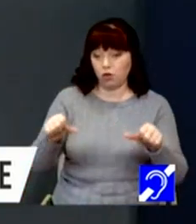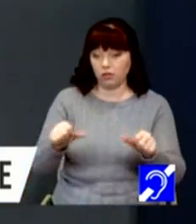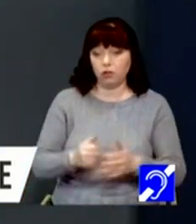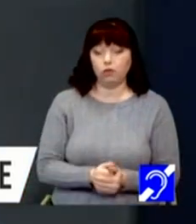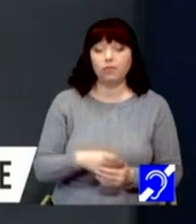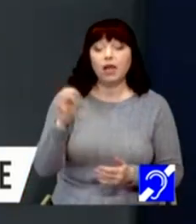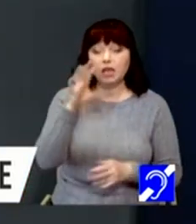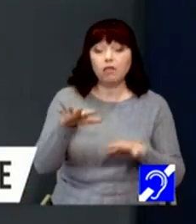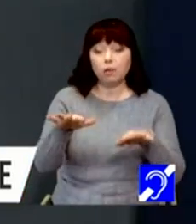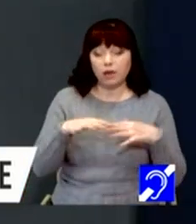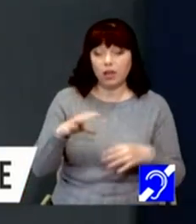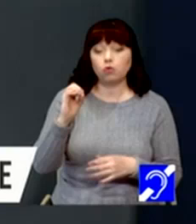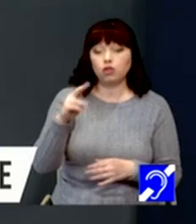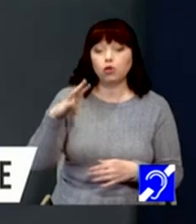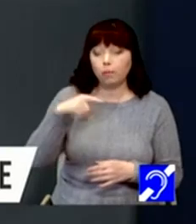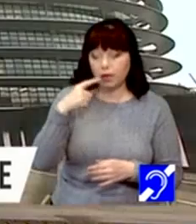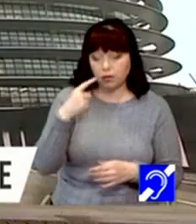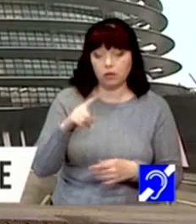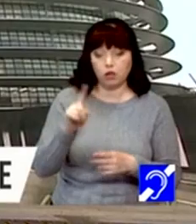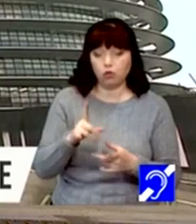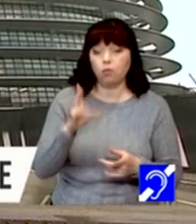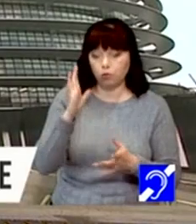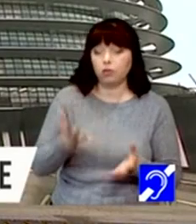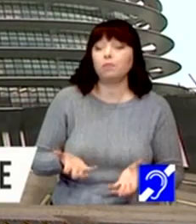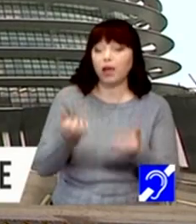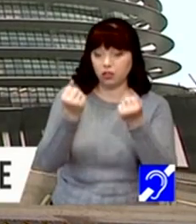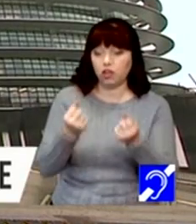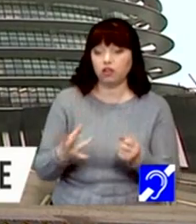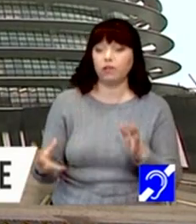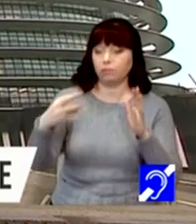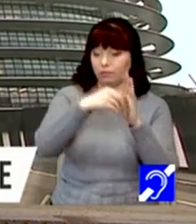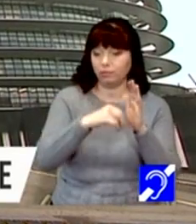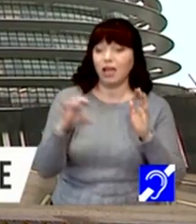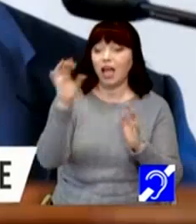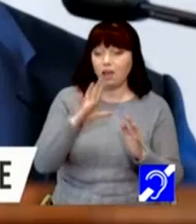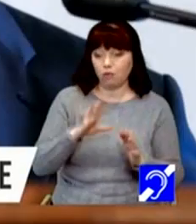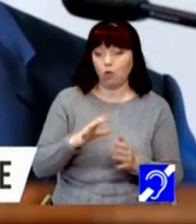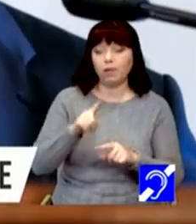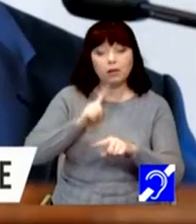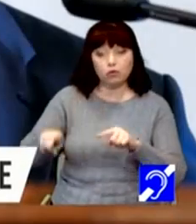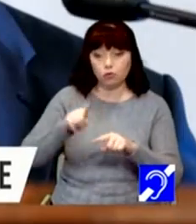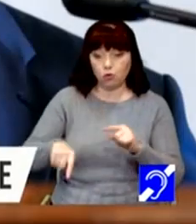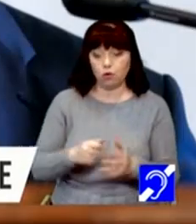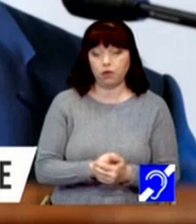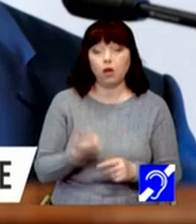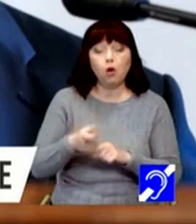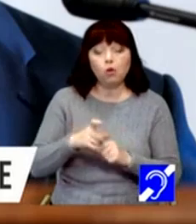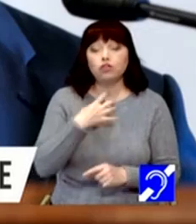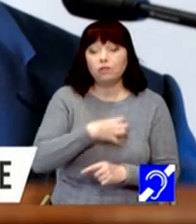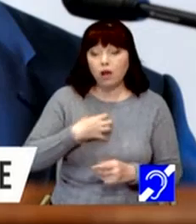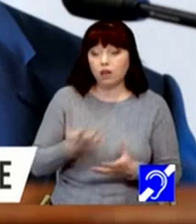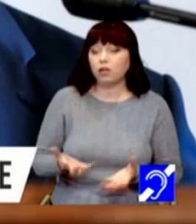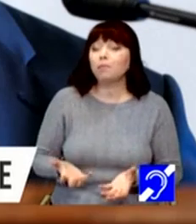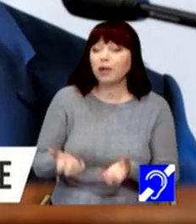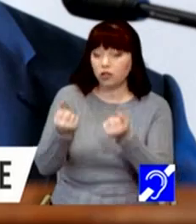totala Neta lui Eugen tomac și a exprimat susținerea pentru Integrare Europeană Rapida Republicii Moldova este vitală să susținem